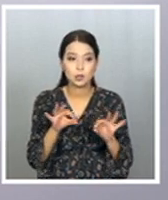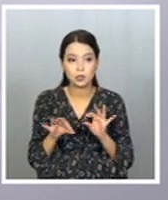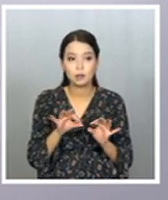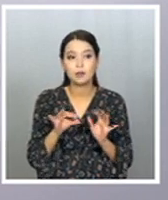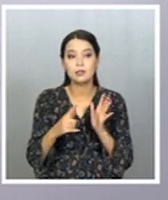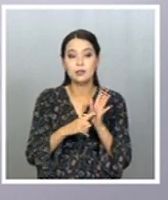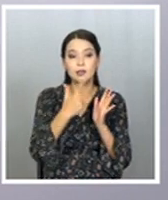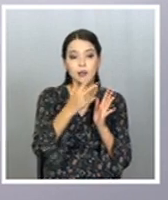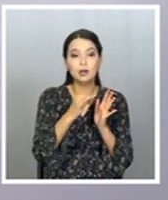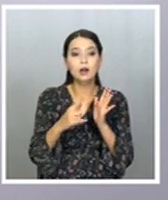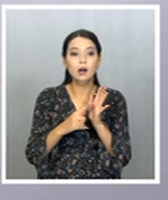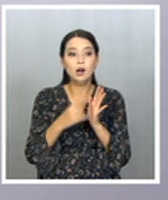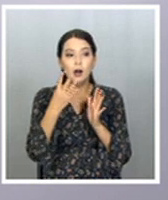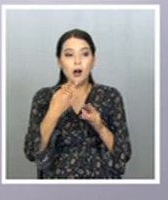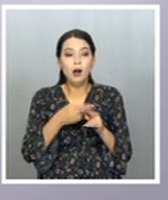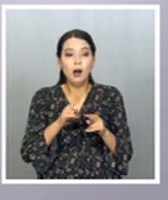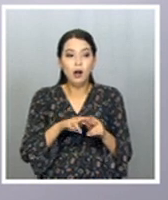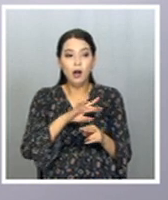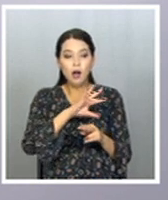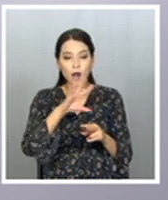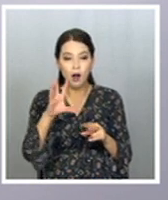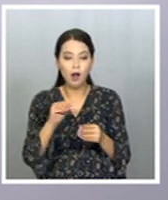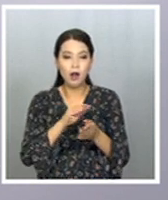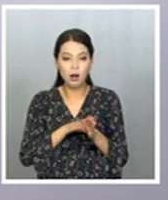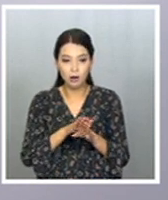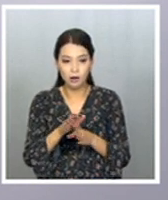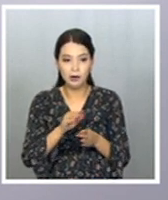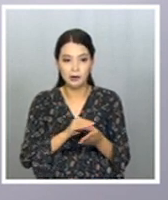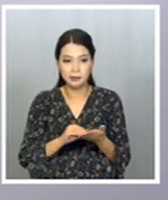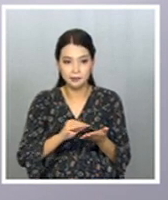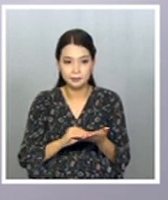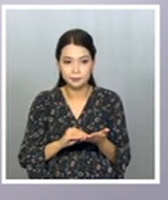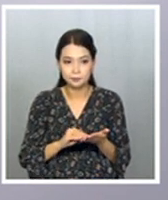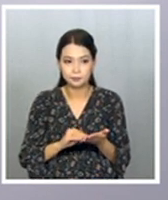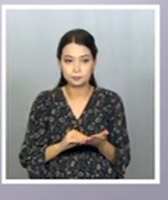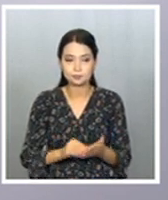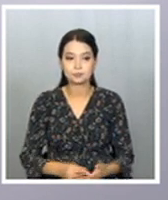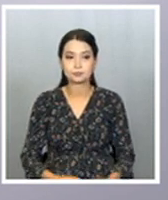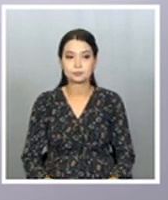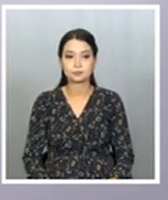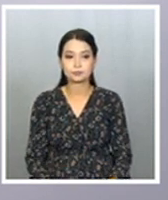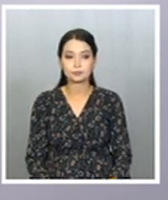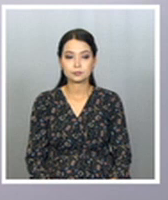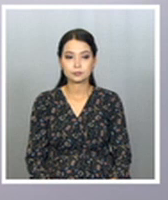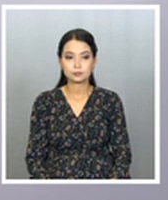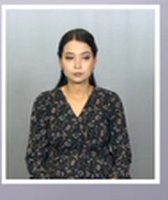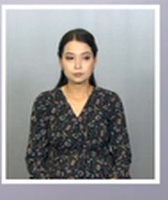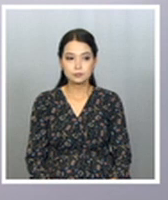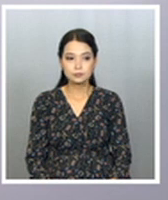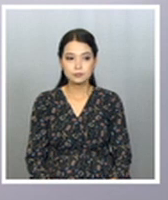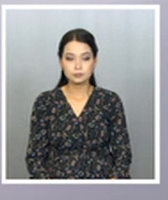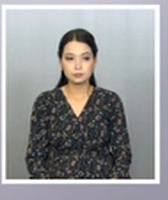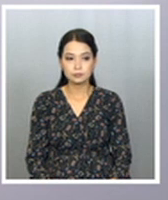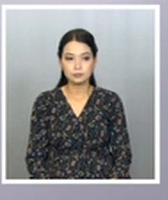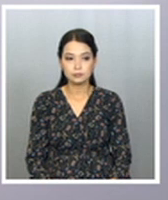7-ден 4 теруді келесі түрде жазып аламыз. Тең 7 факториал бөлімінде 3 факториал, 7